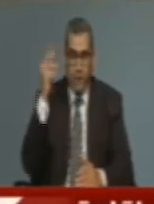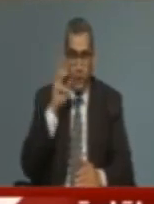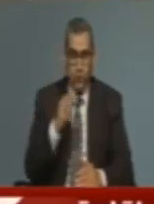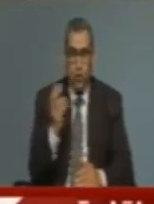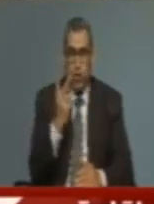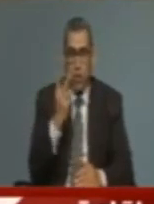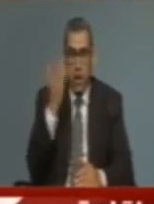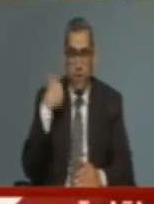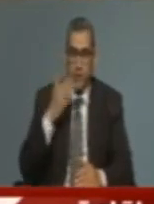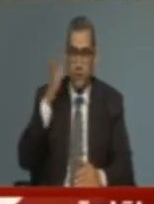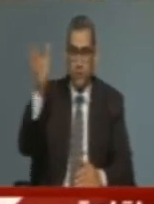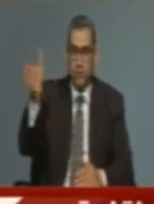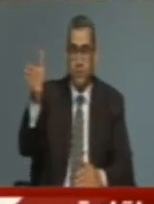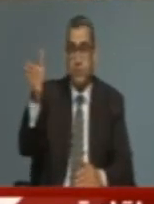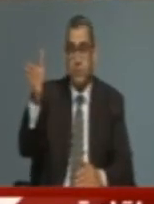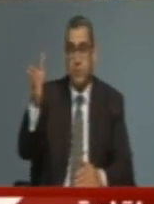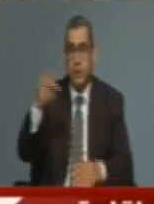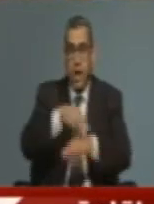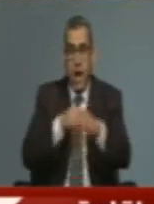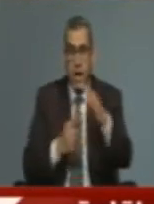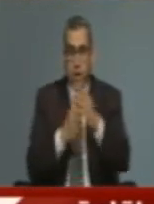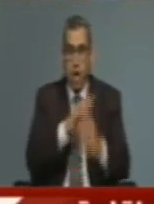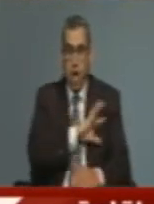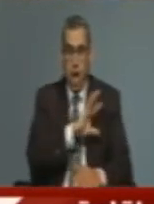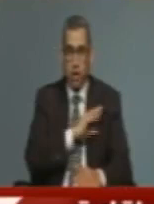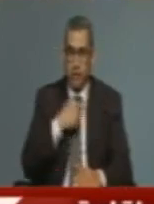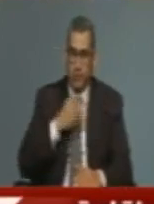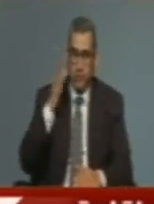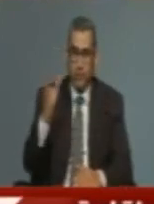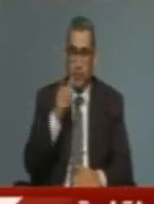موجود في الاكاديميه العسكريه. فكنا عاملين